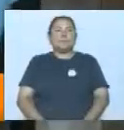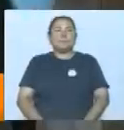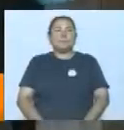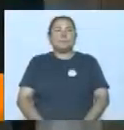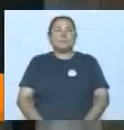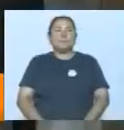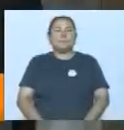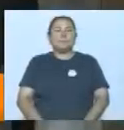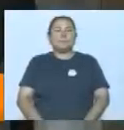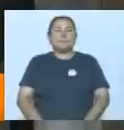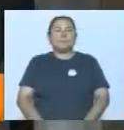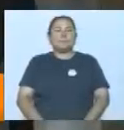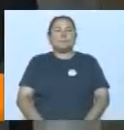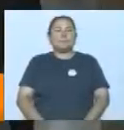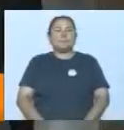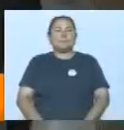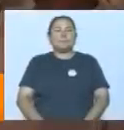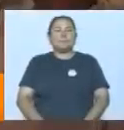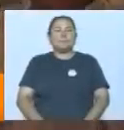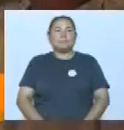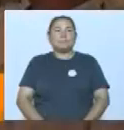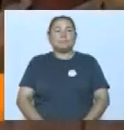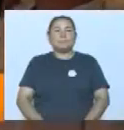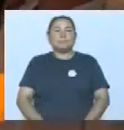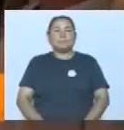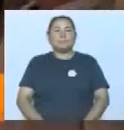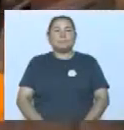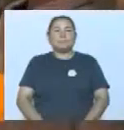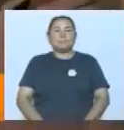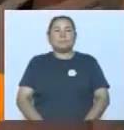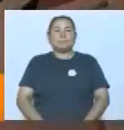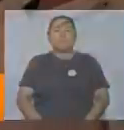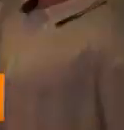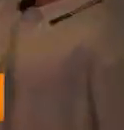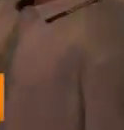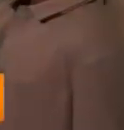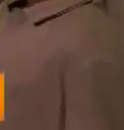Гүлайна Мерген, Амангелді Тұрахмет, Дидар.